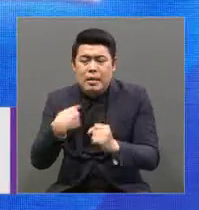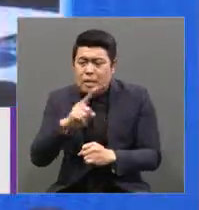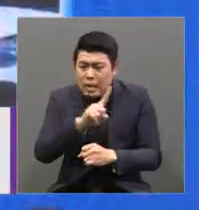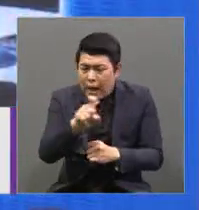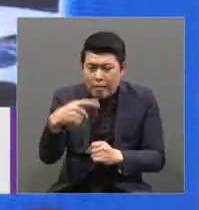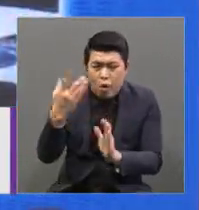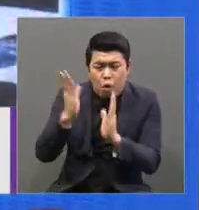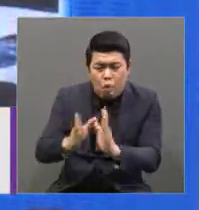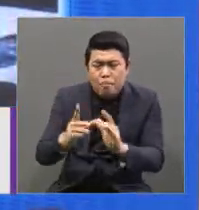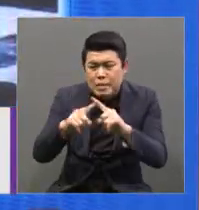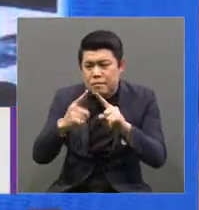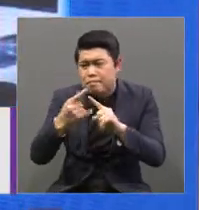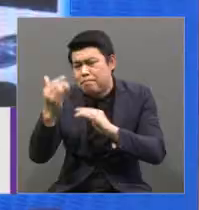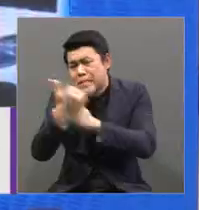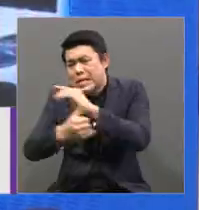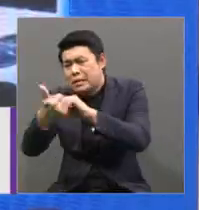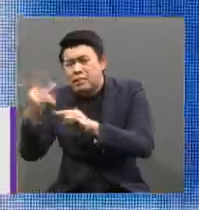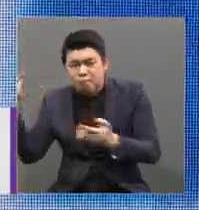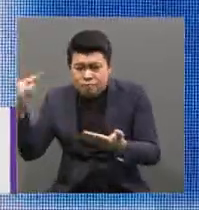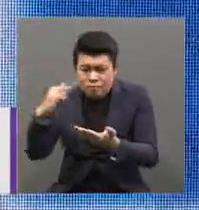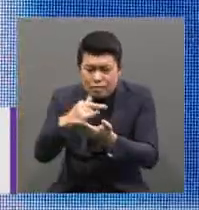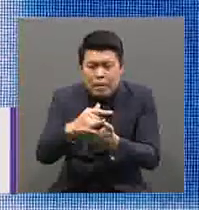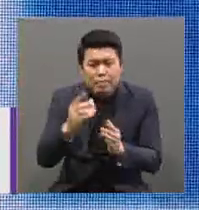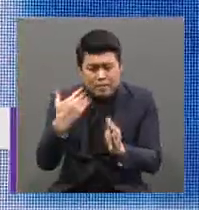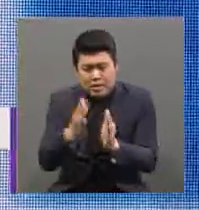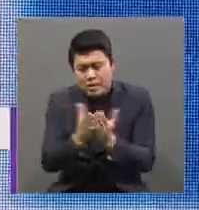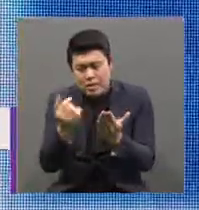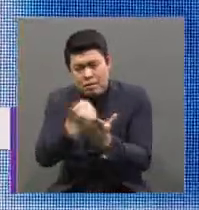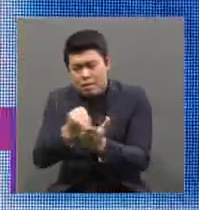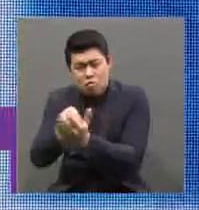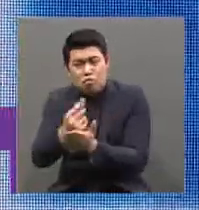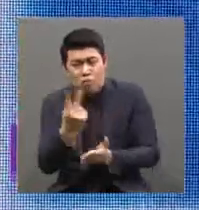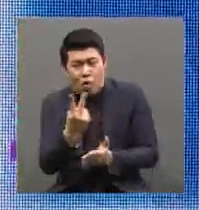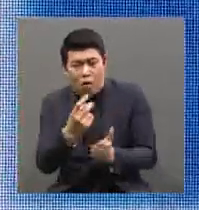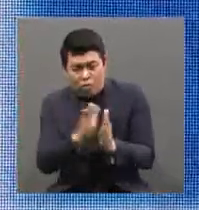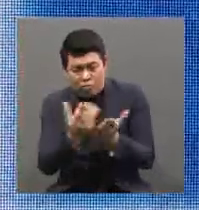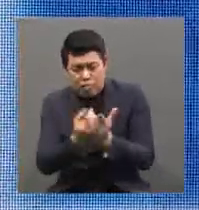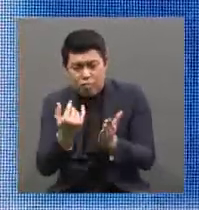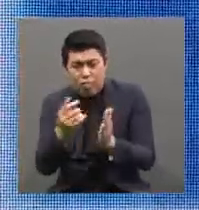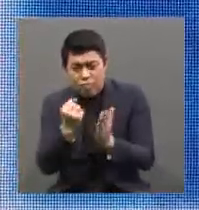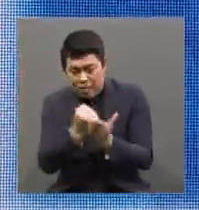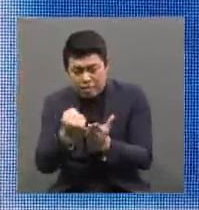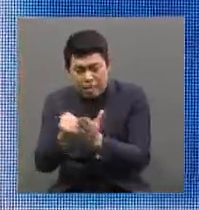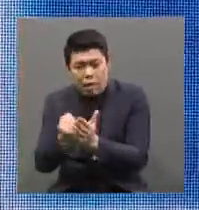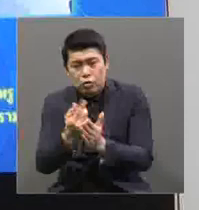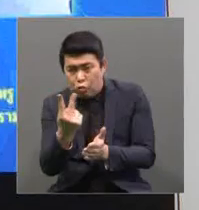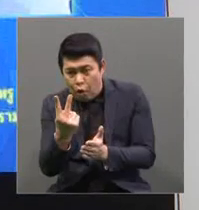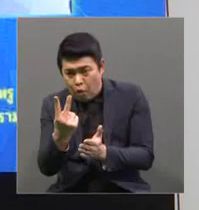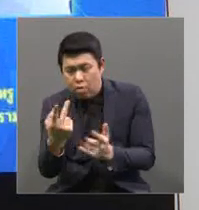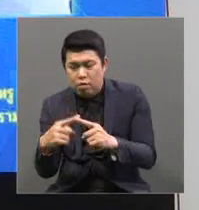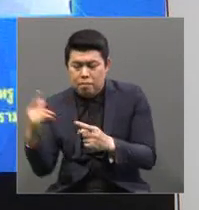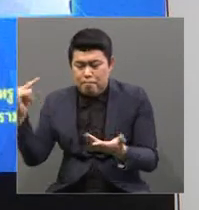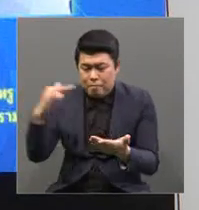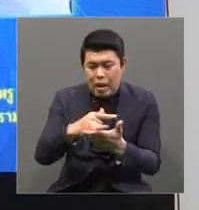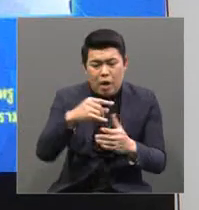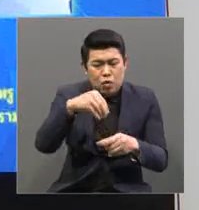บสวนหาคนต่างด้าวที่มีหนังสือเดินทาง2สัญชาติขึ้นไปแล้วก็เข้ามาพำนักอยู่ในประเทศไทยทีนี้จากการต